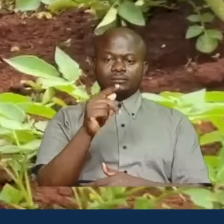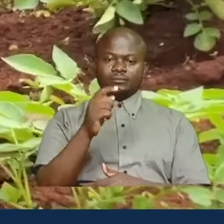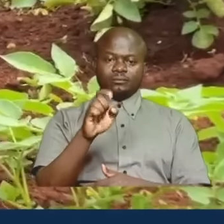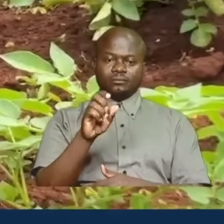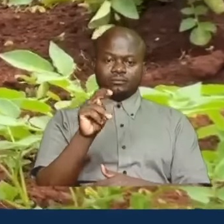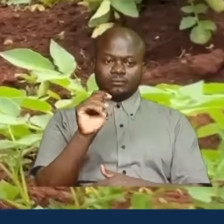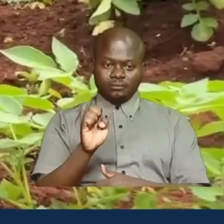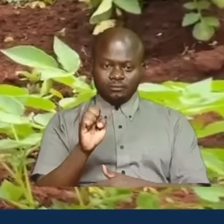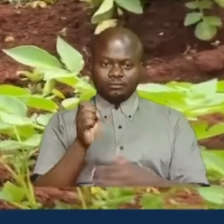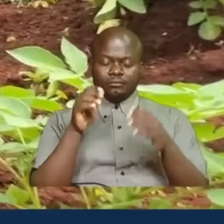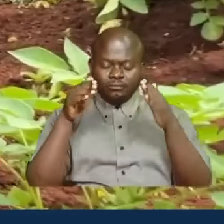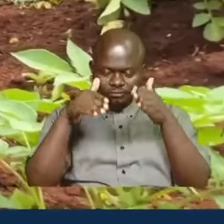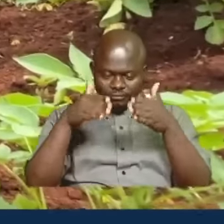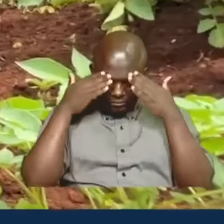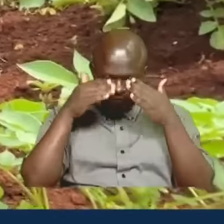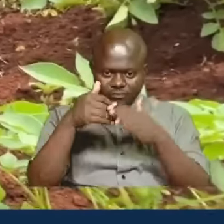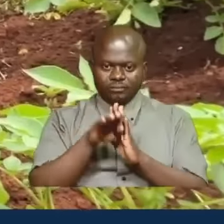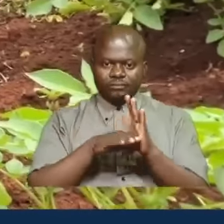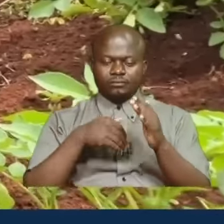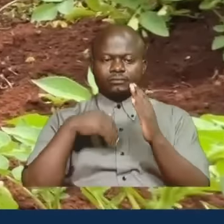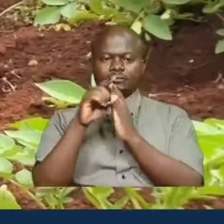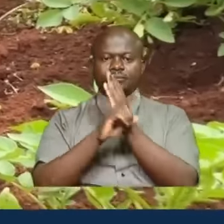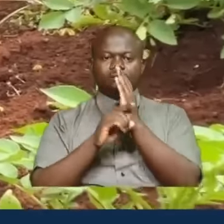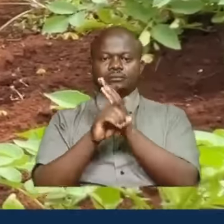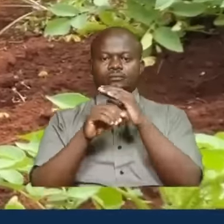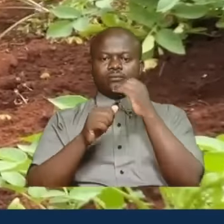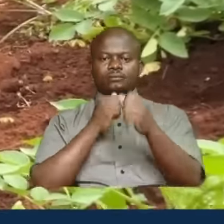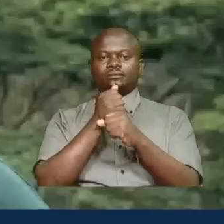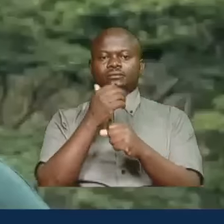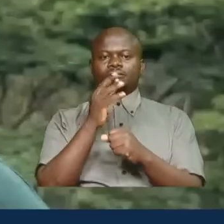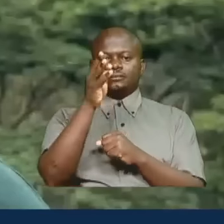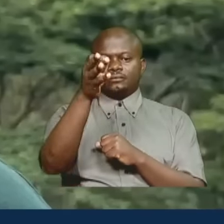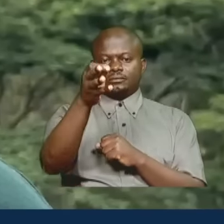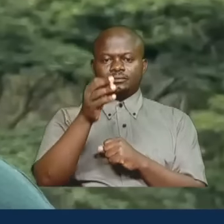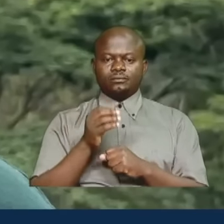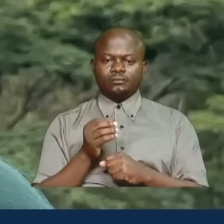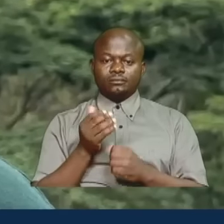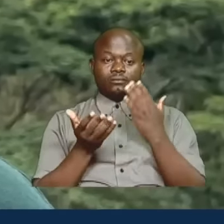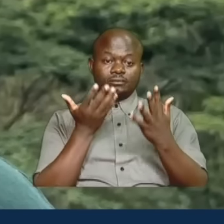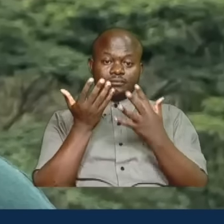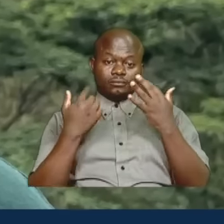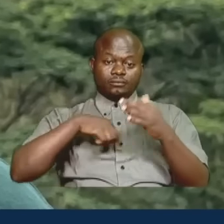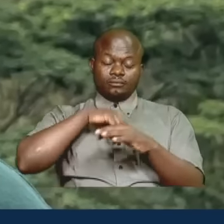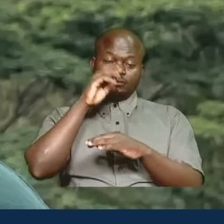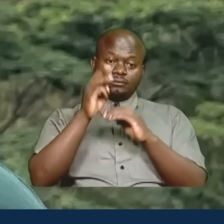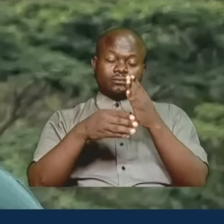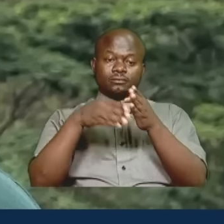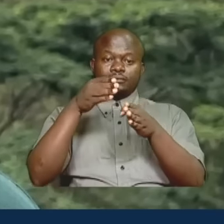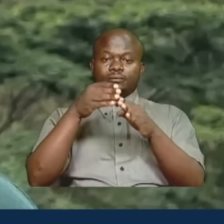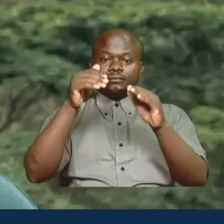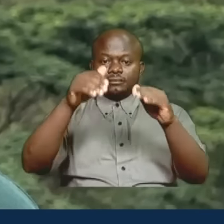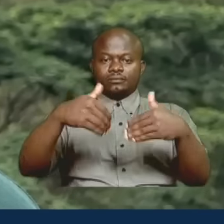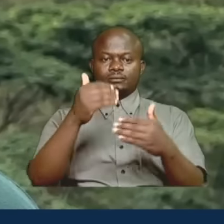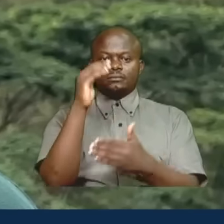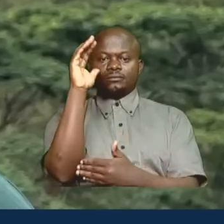mushinga aragaruka kuri gahunda bafitiye aka karere mu myaka itanu iri imbere. Byibuze tuzatera ibiti